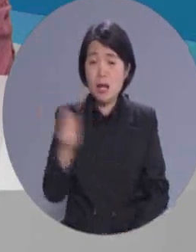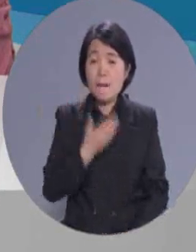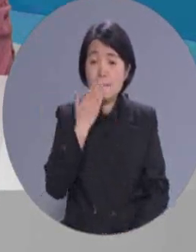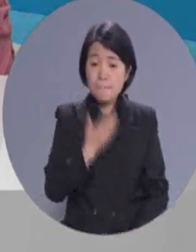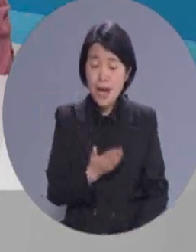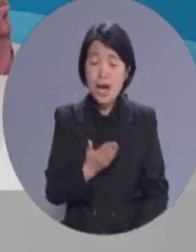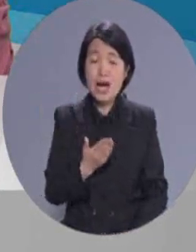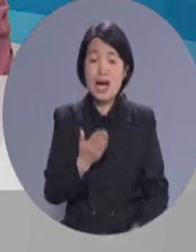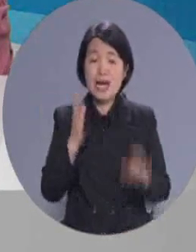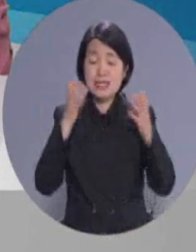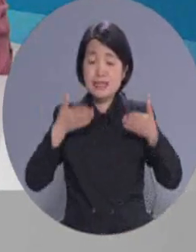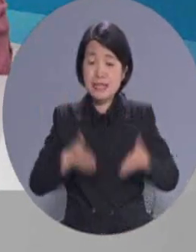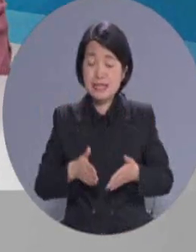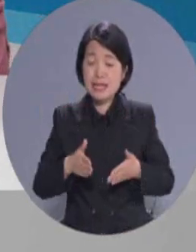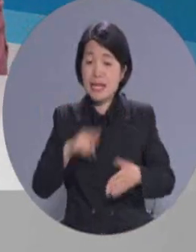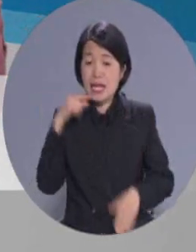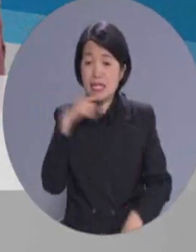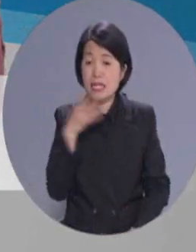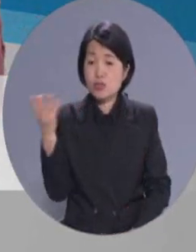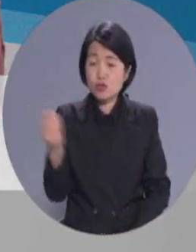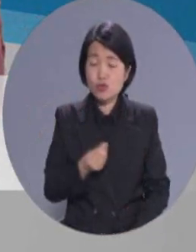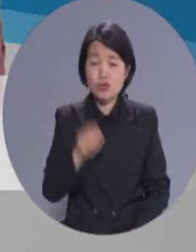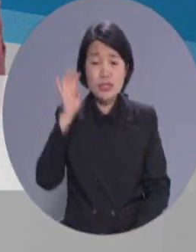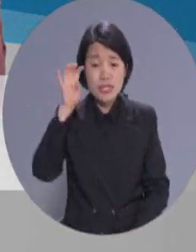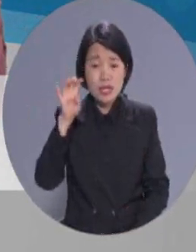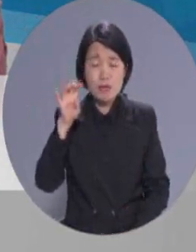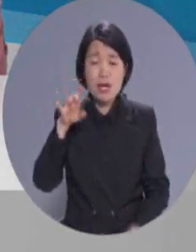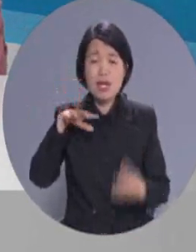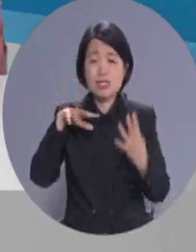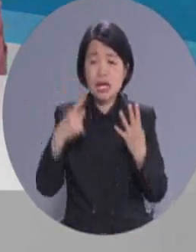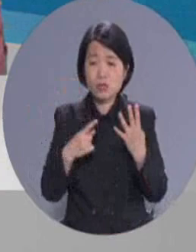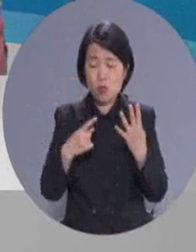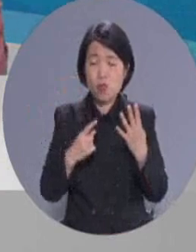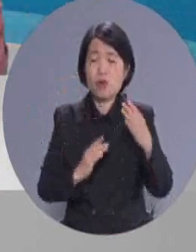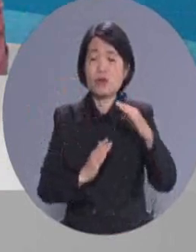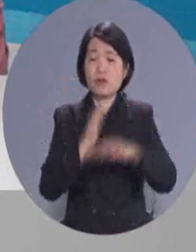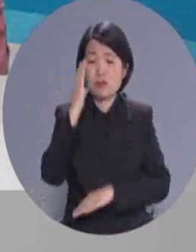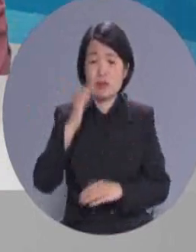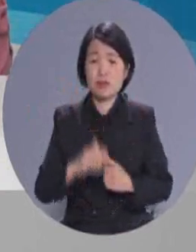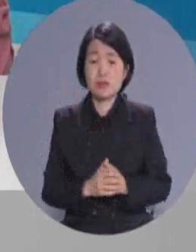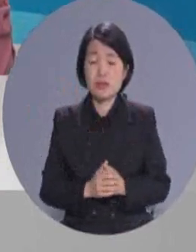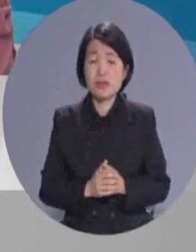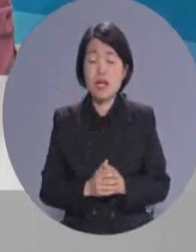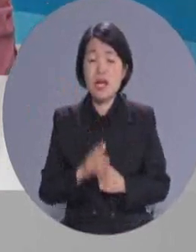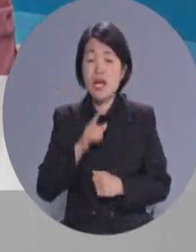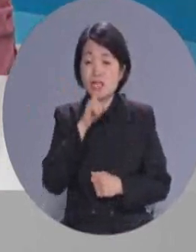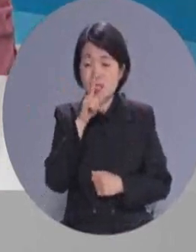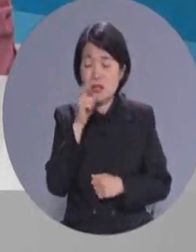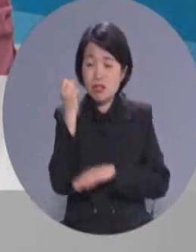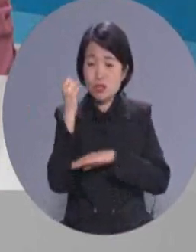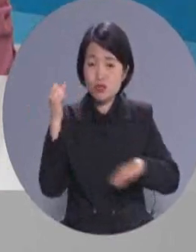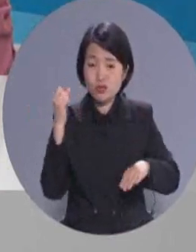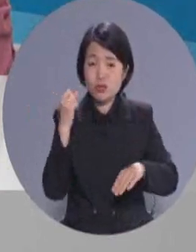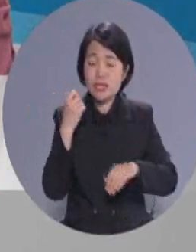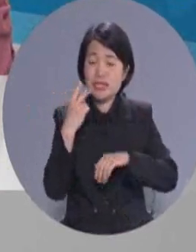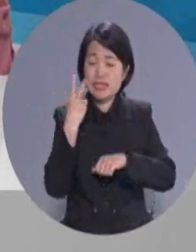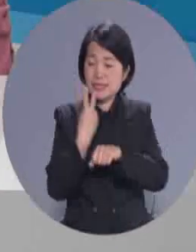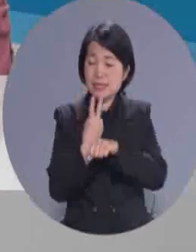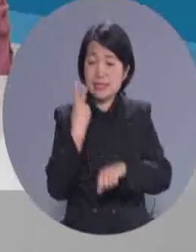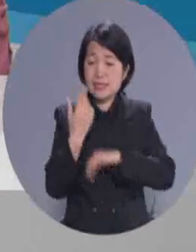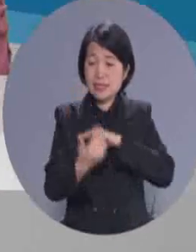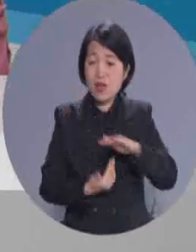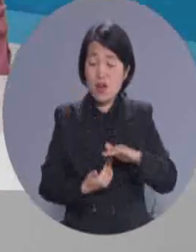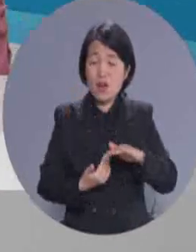신생화 특내 대출 신청 규모가 40일 만에 4조원을 넘었습니다 신청일 기준 2년 이내에 출산을 한 무주택